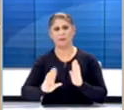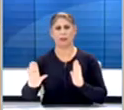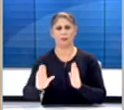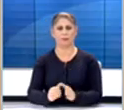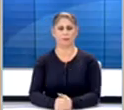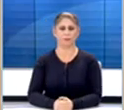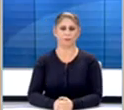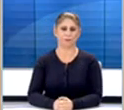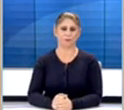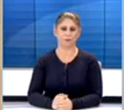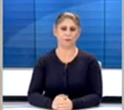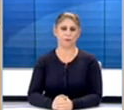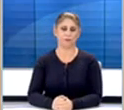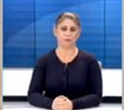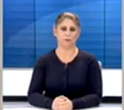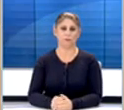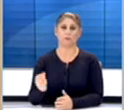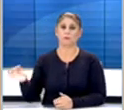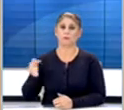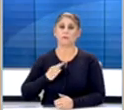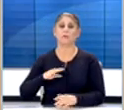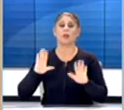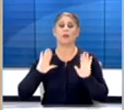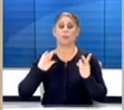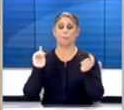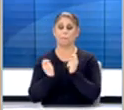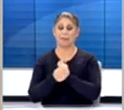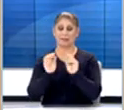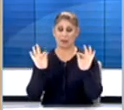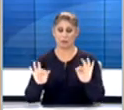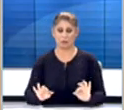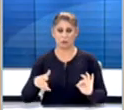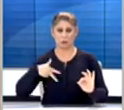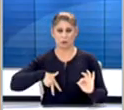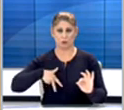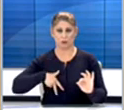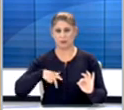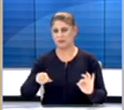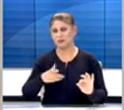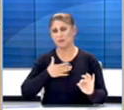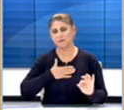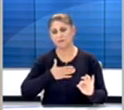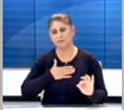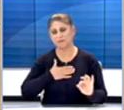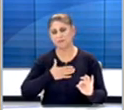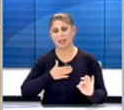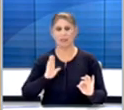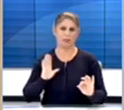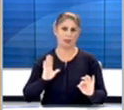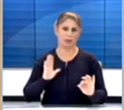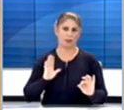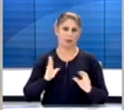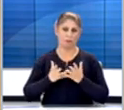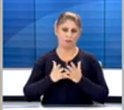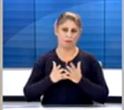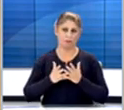Μας είπατε ότι δεν μεταρρυθμίζουμε το κράτος. Σε αυτό τώρα δεν θέλω να σταθώ σε